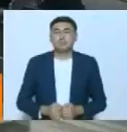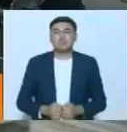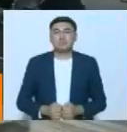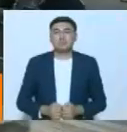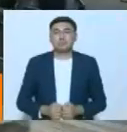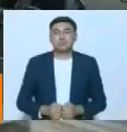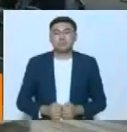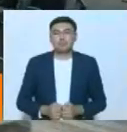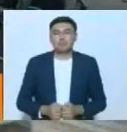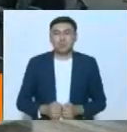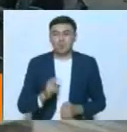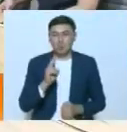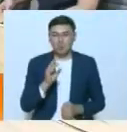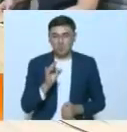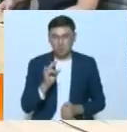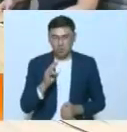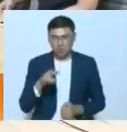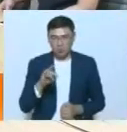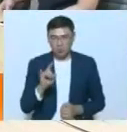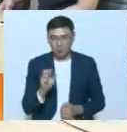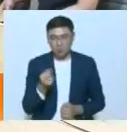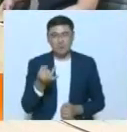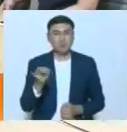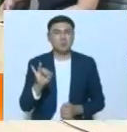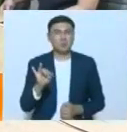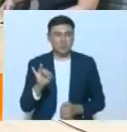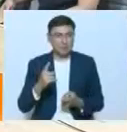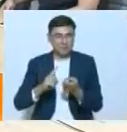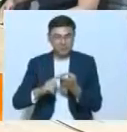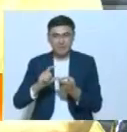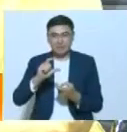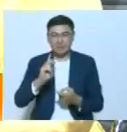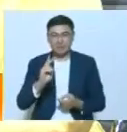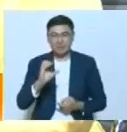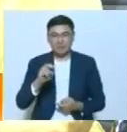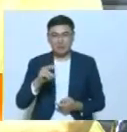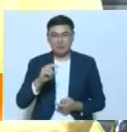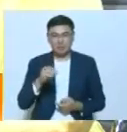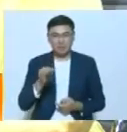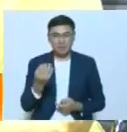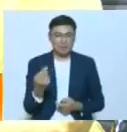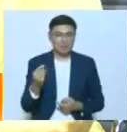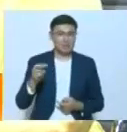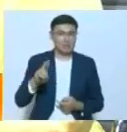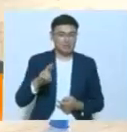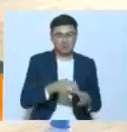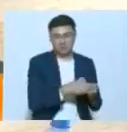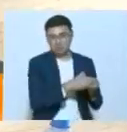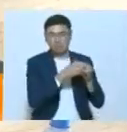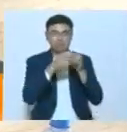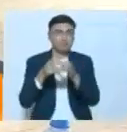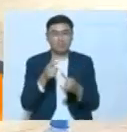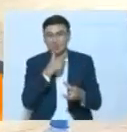Өлкеде Серікбол Қондыбайдың сакралды ортасы тақырбында экспедиция ұйымдастырылды. Сапарға ғалым атындағы музейі жұмымен